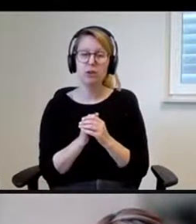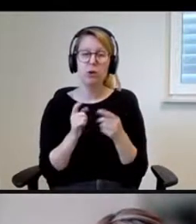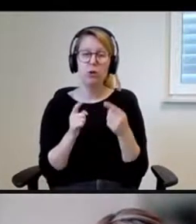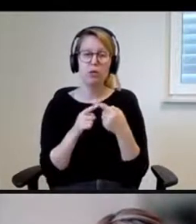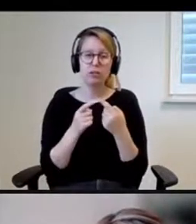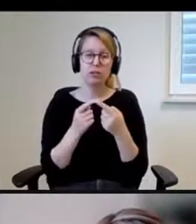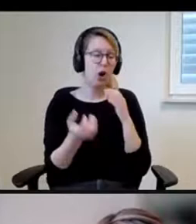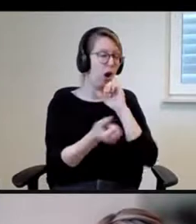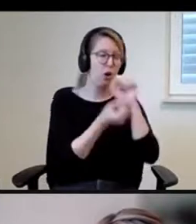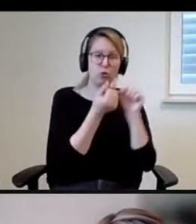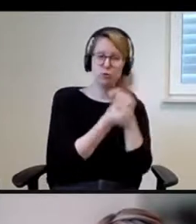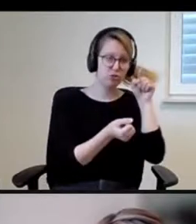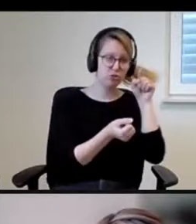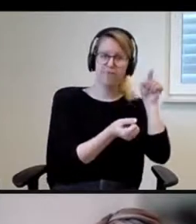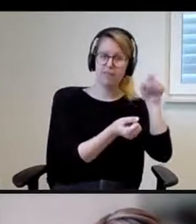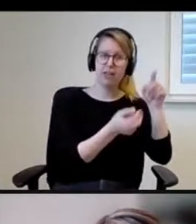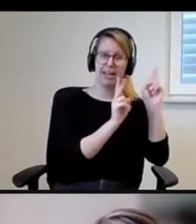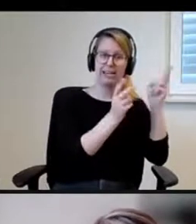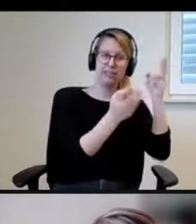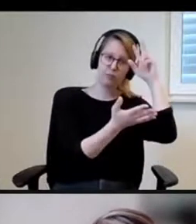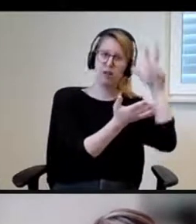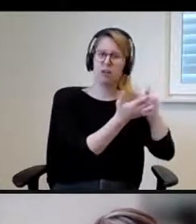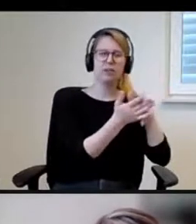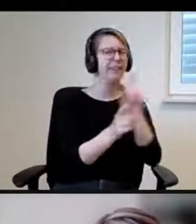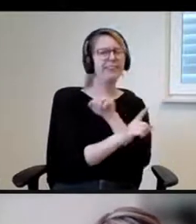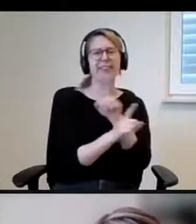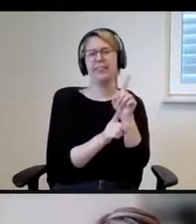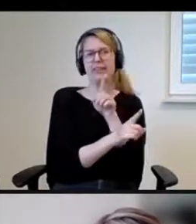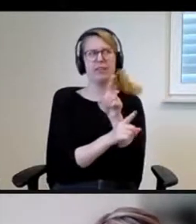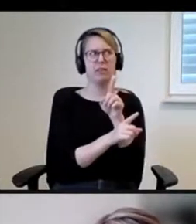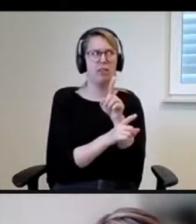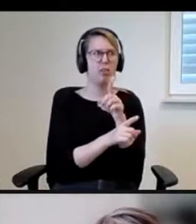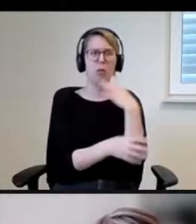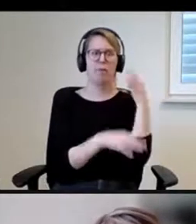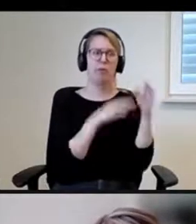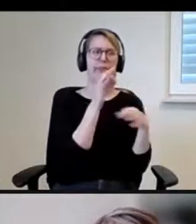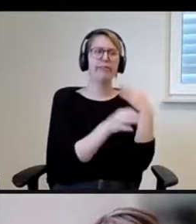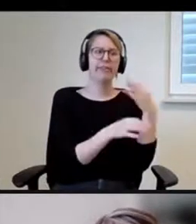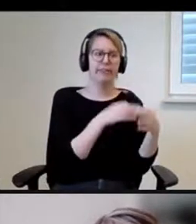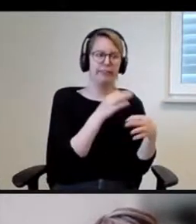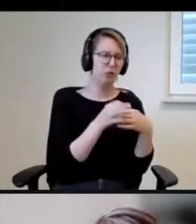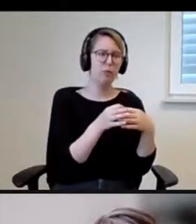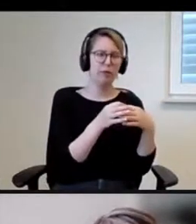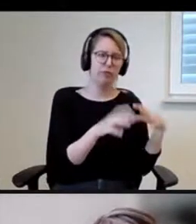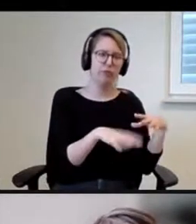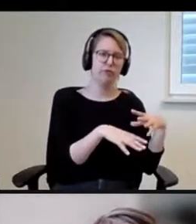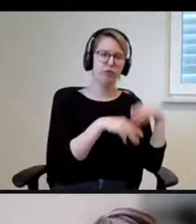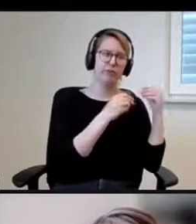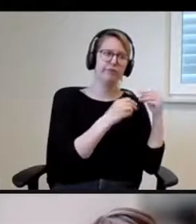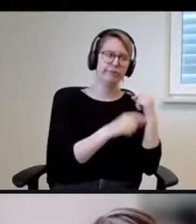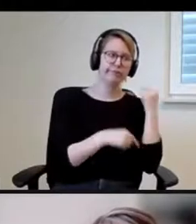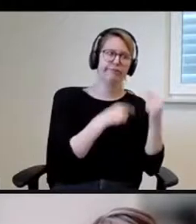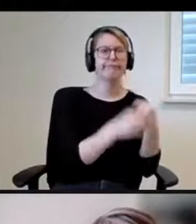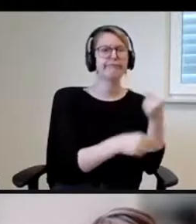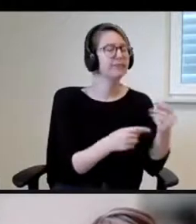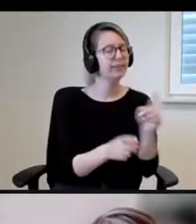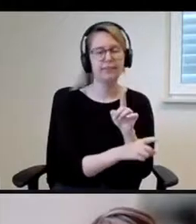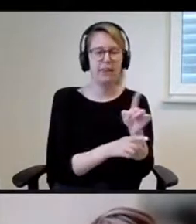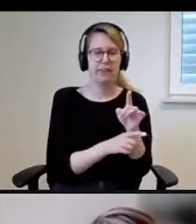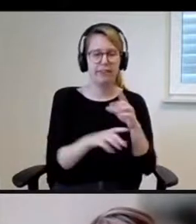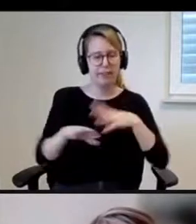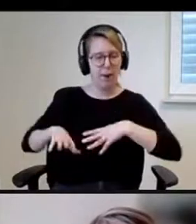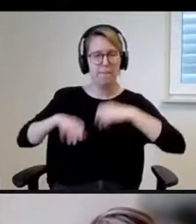dann unerkannt kriegen, dass sie da nicht nachdenken müssen, ganz Prozesse durchlaufen, für es ihnen zu ermöglichen,